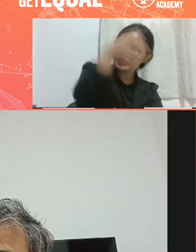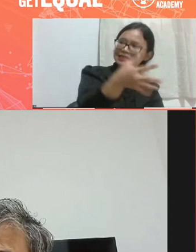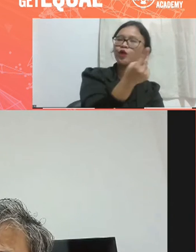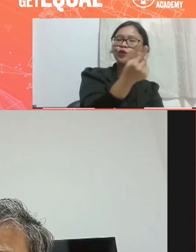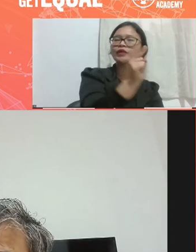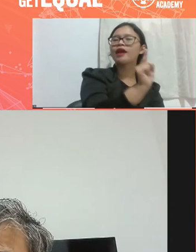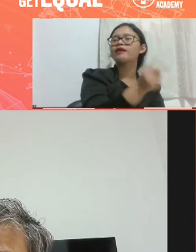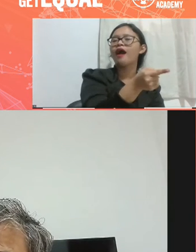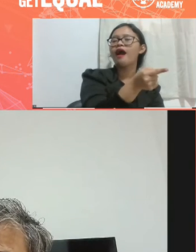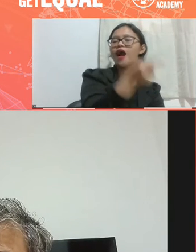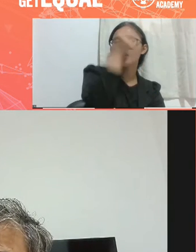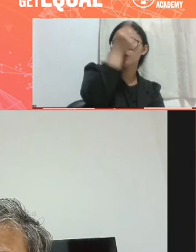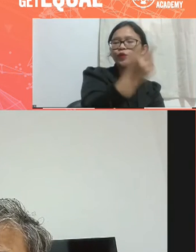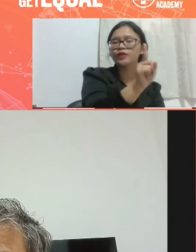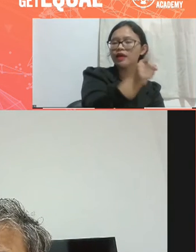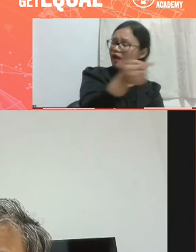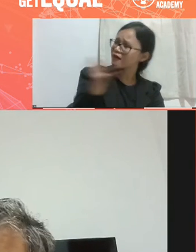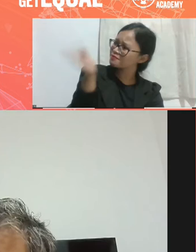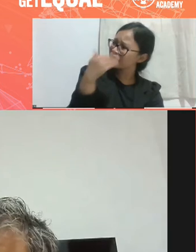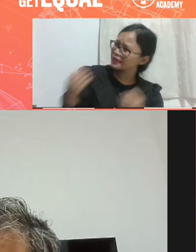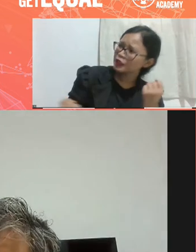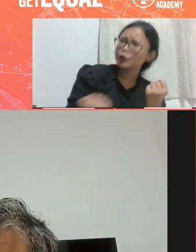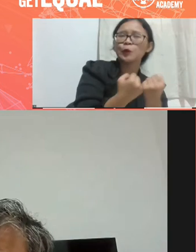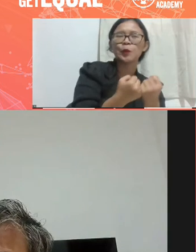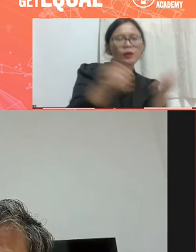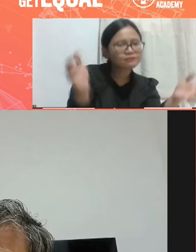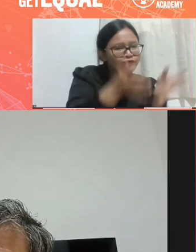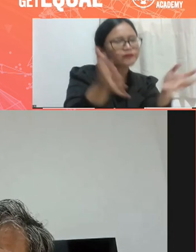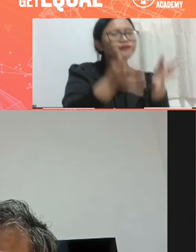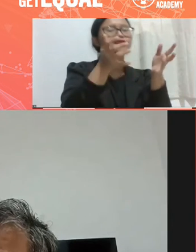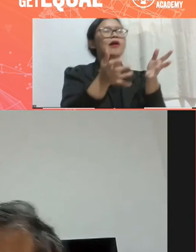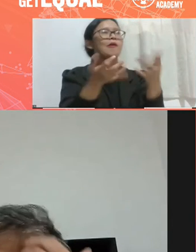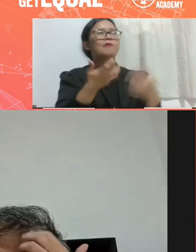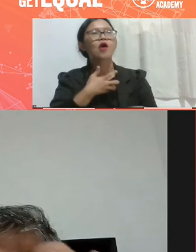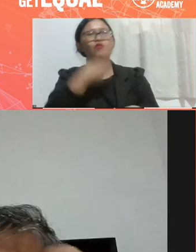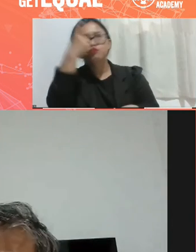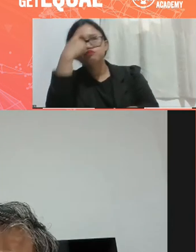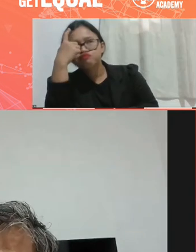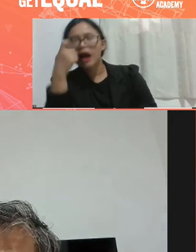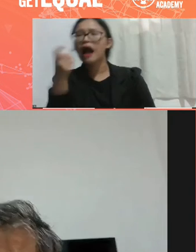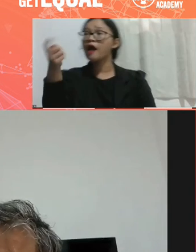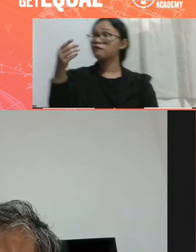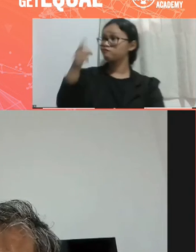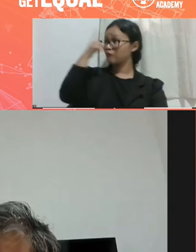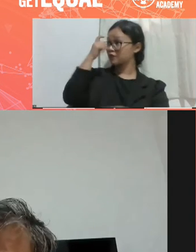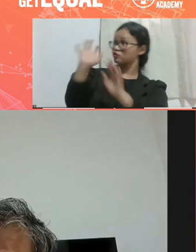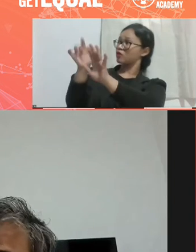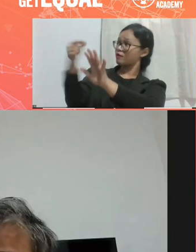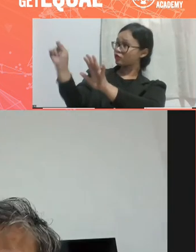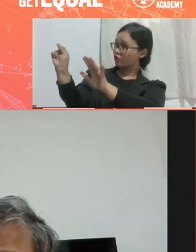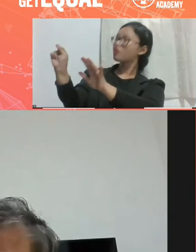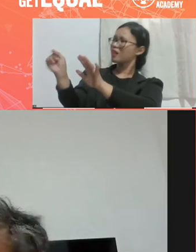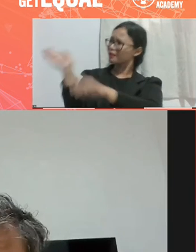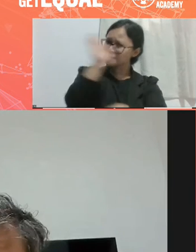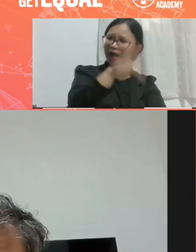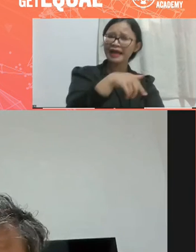barangkali dengan uang mereka, mereka ingin memajukan pengetahuan, kesejahteraan. Nah, kalian belajar teknologi ini, bantu yuk. Bukan